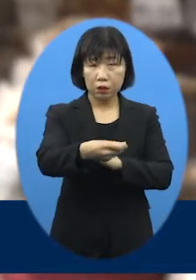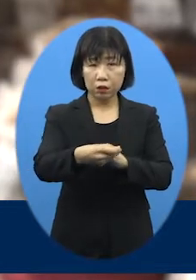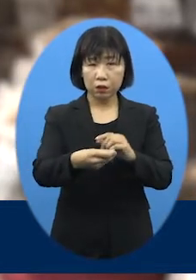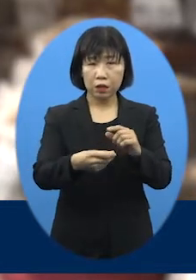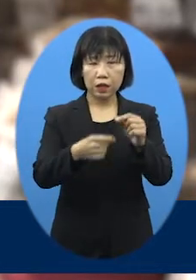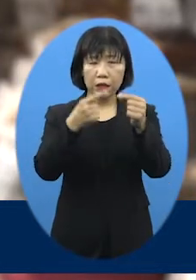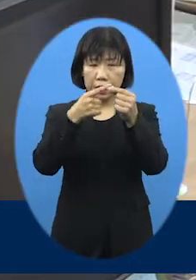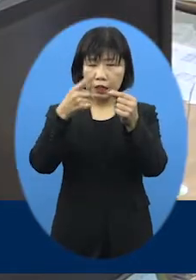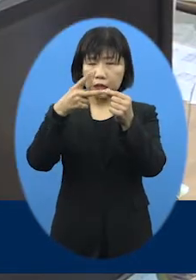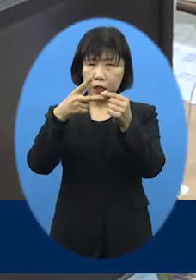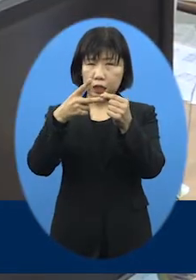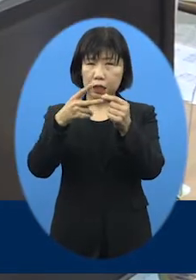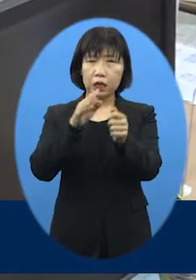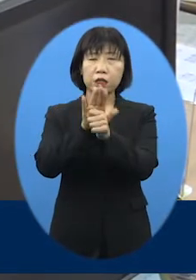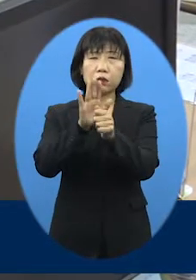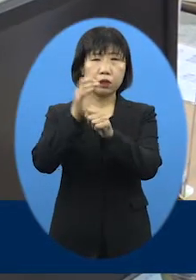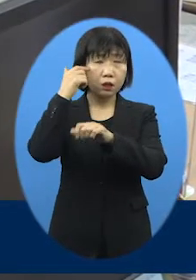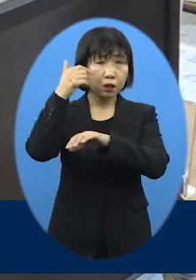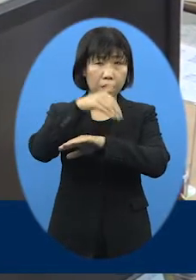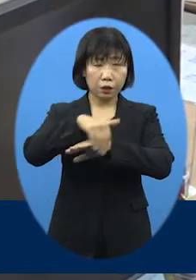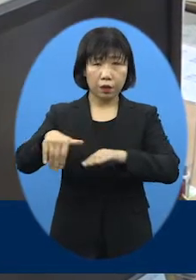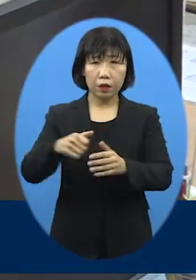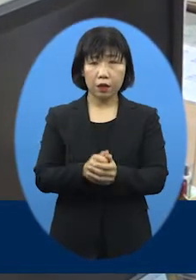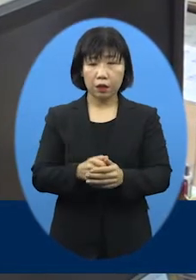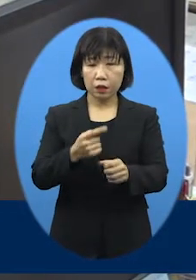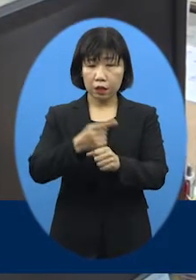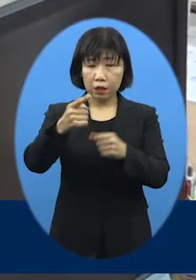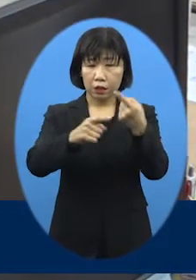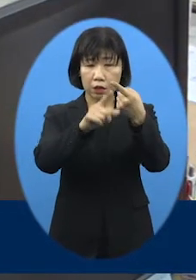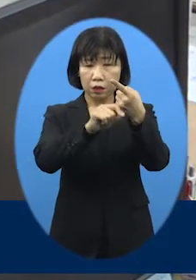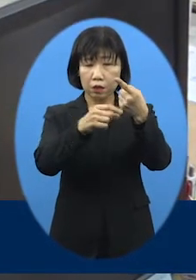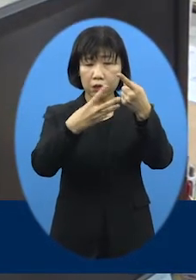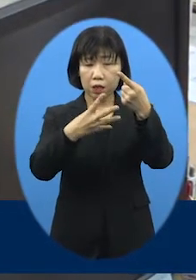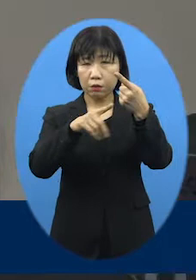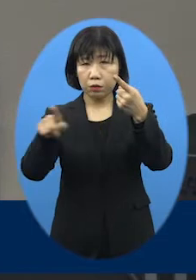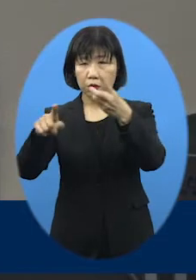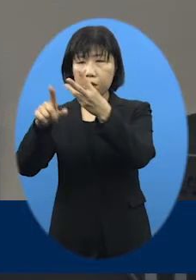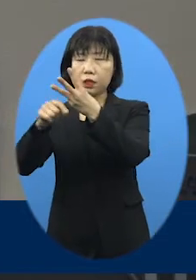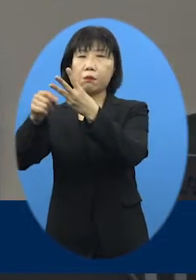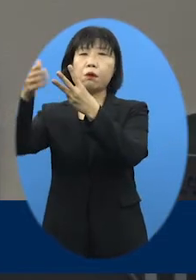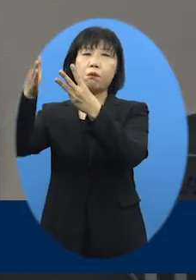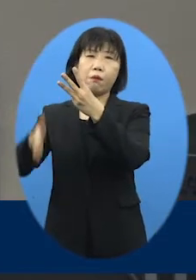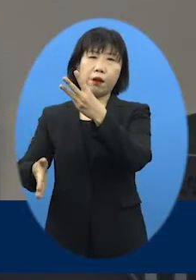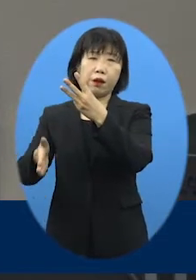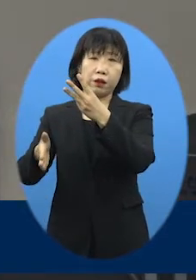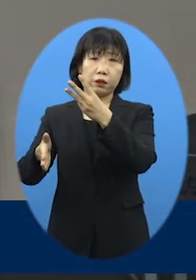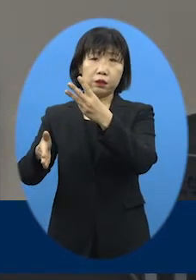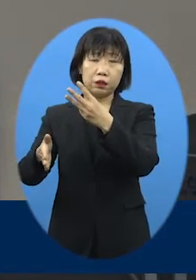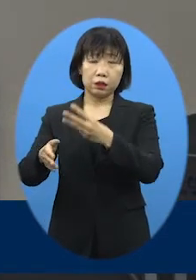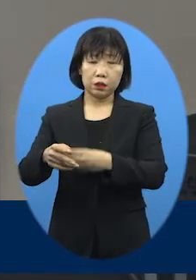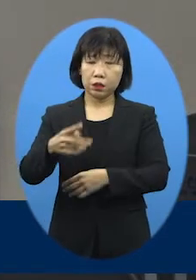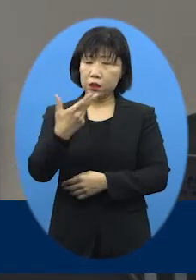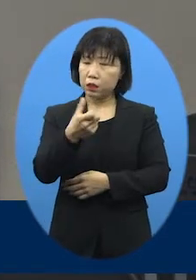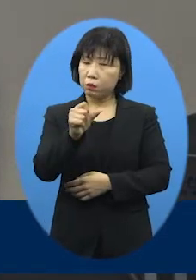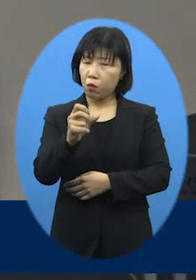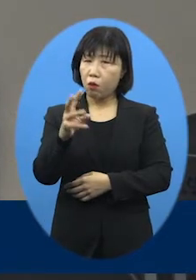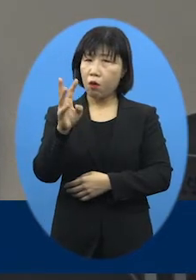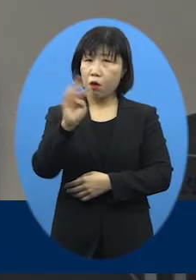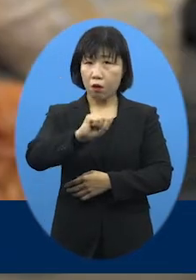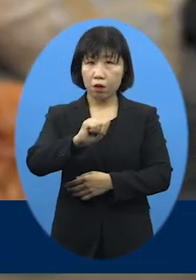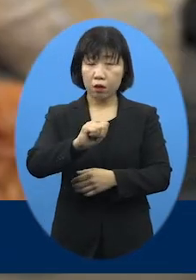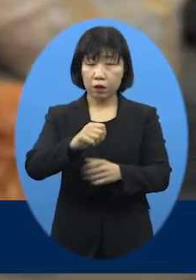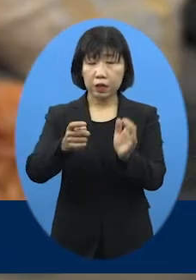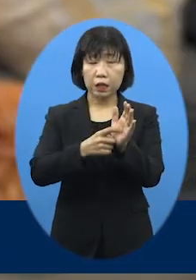2021년 1 2차로 나누어 지원할 계획입니다 내년 1월 4일부터 3월 말까지 지원하는 1차 지원